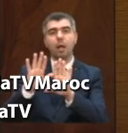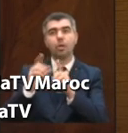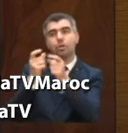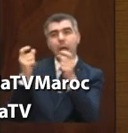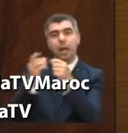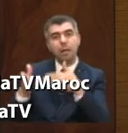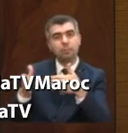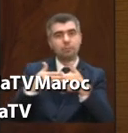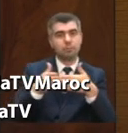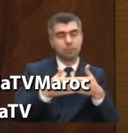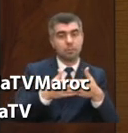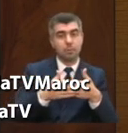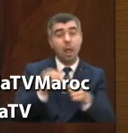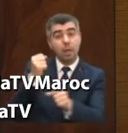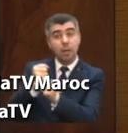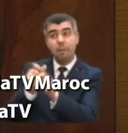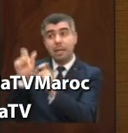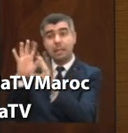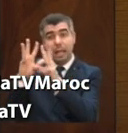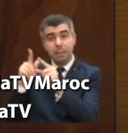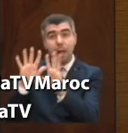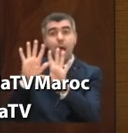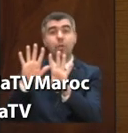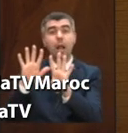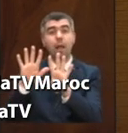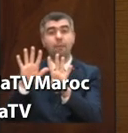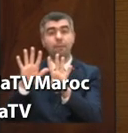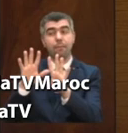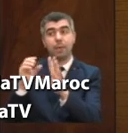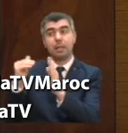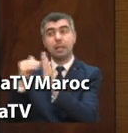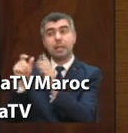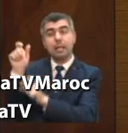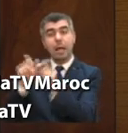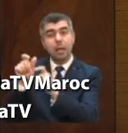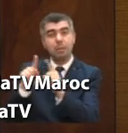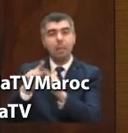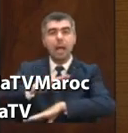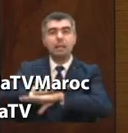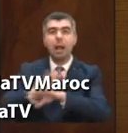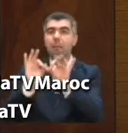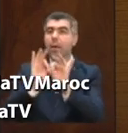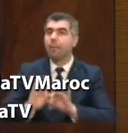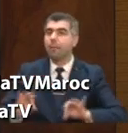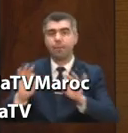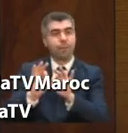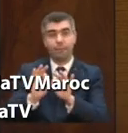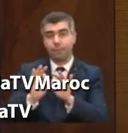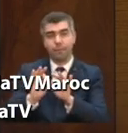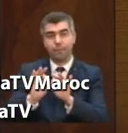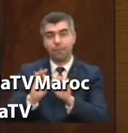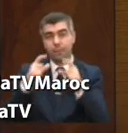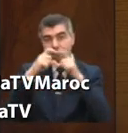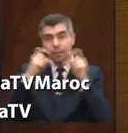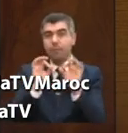تشغل 9764 مستخدما بسبب عدم احترامها للتدابير الاحترازية وظروف العمل الآمنة